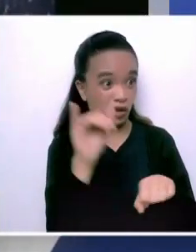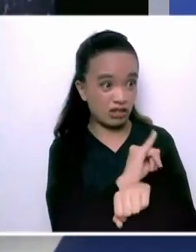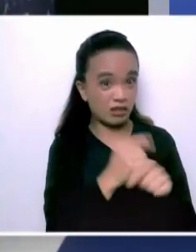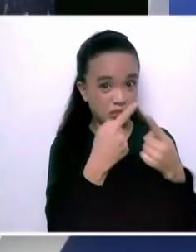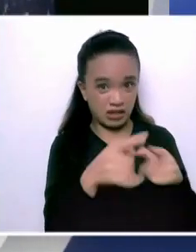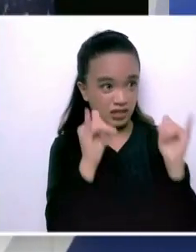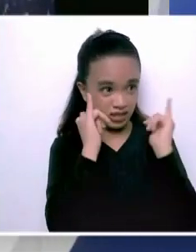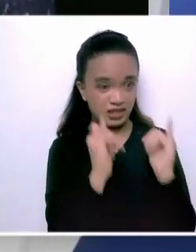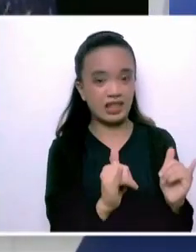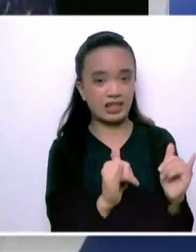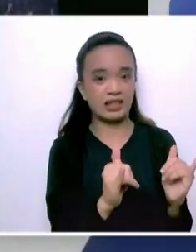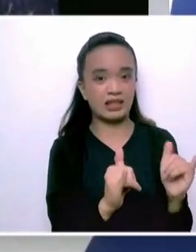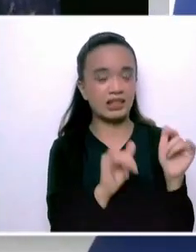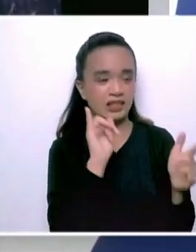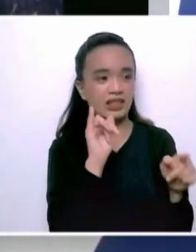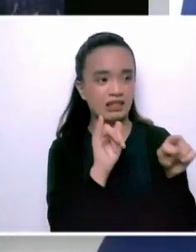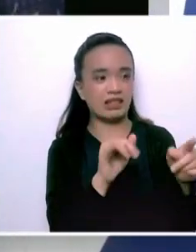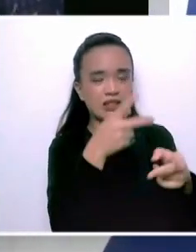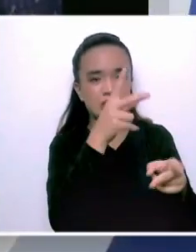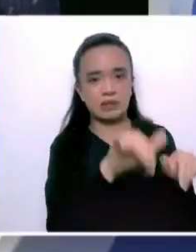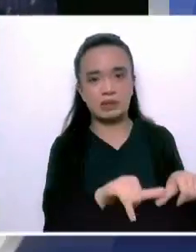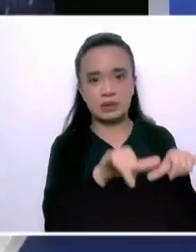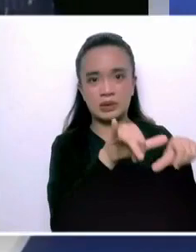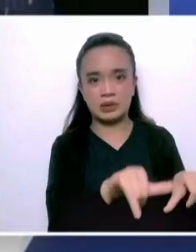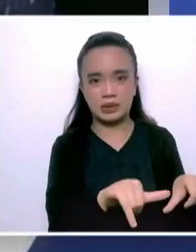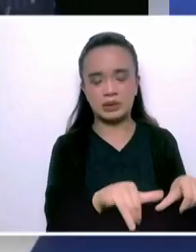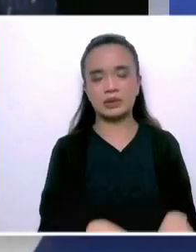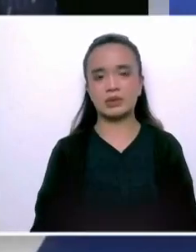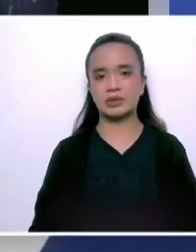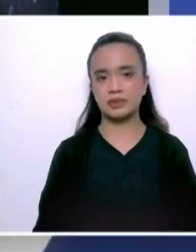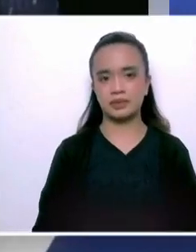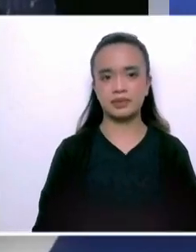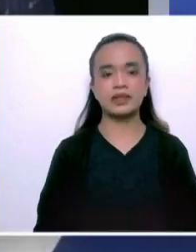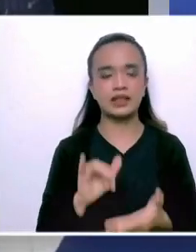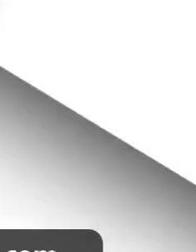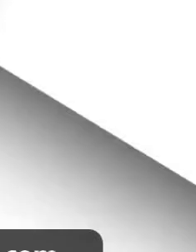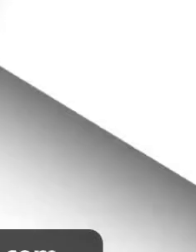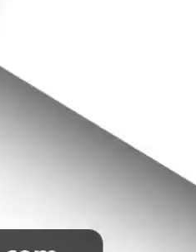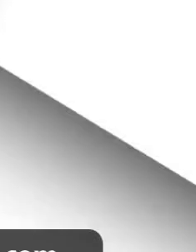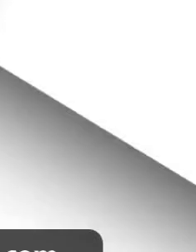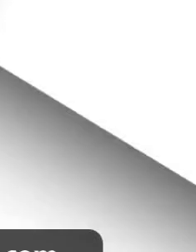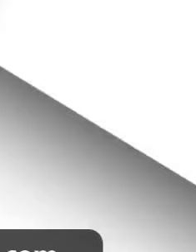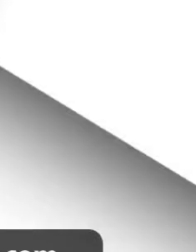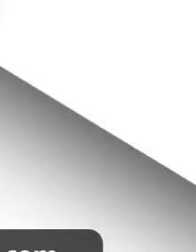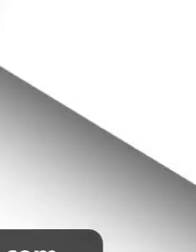pa din, no, Lady? Maraming salamat sa iyo, Lady Vicencio, nag-uulat ng live.